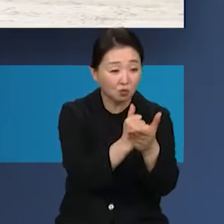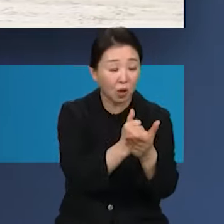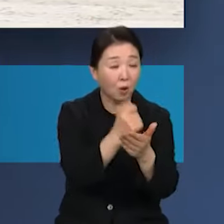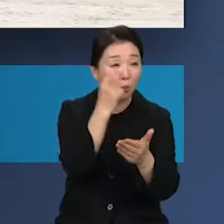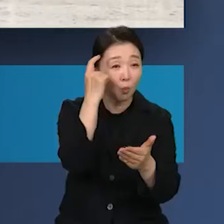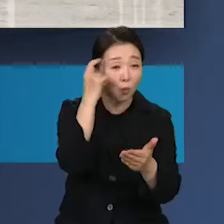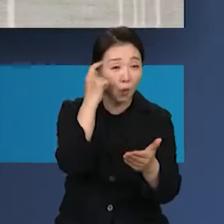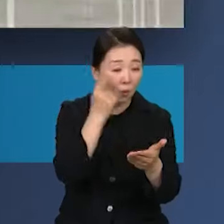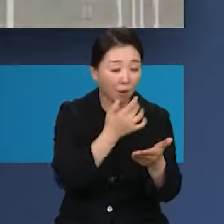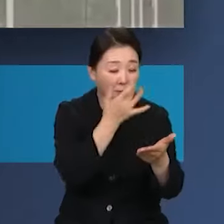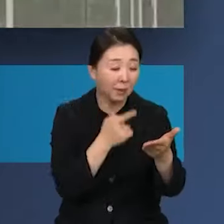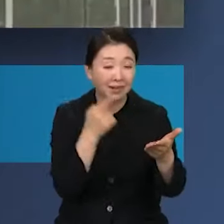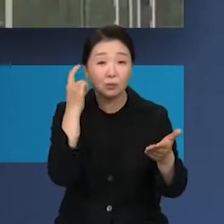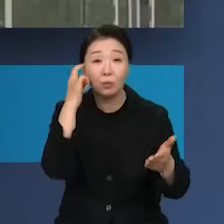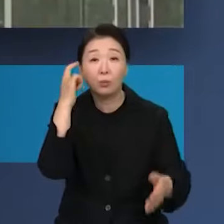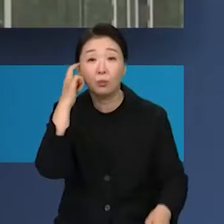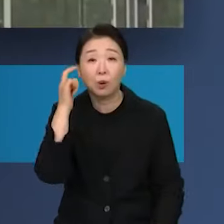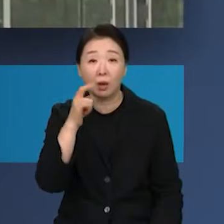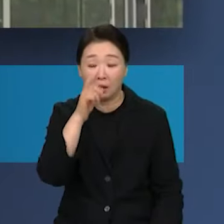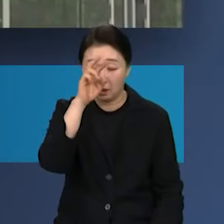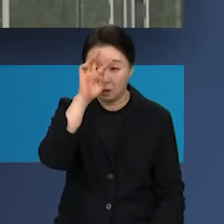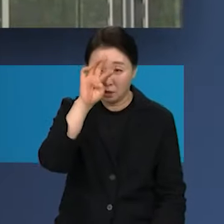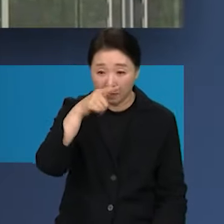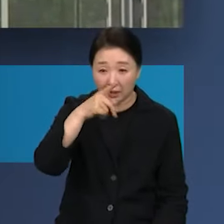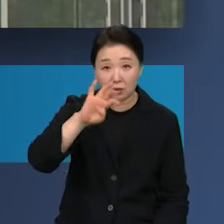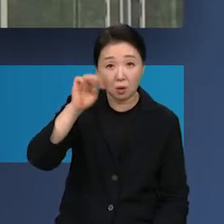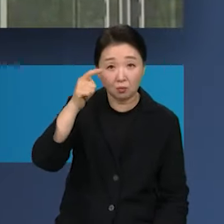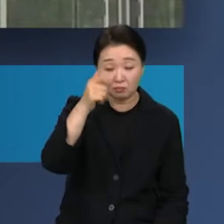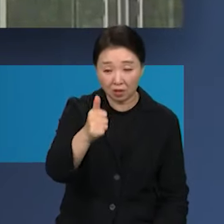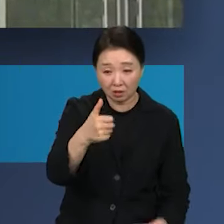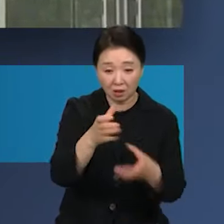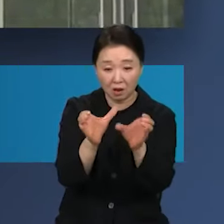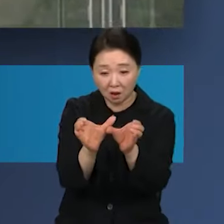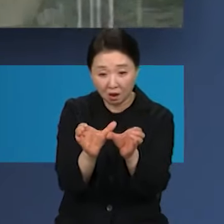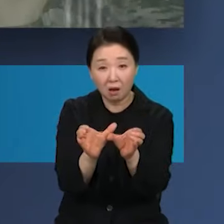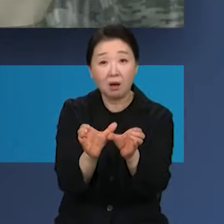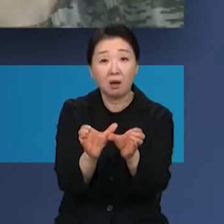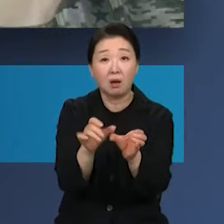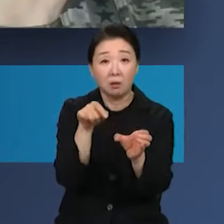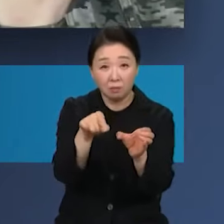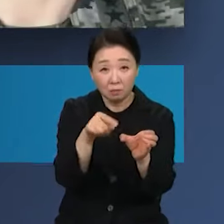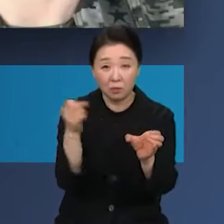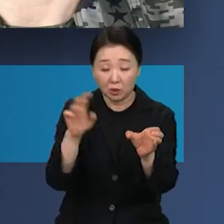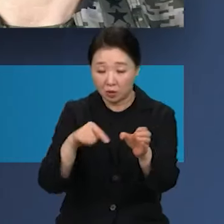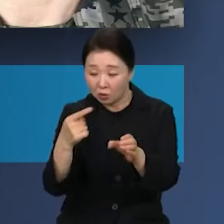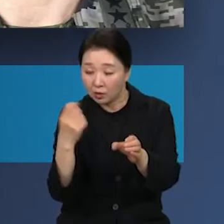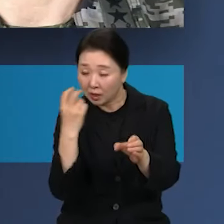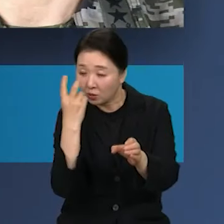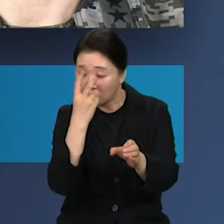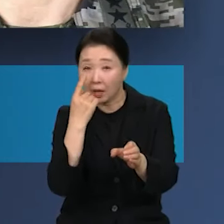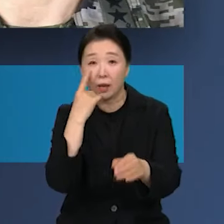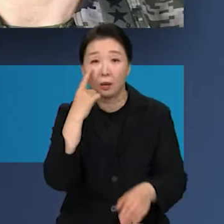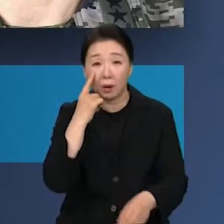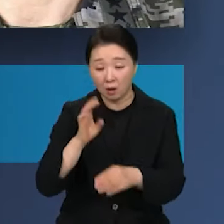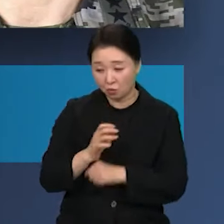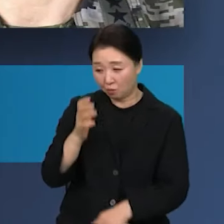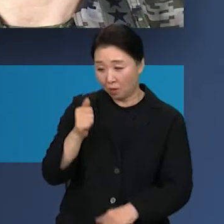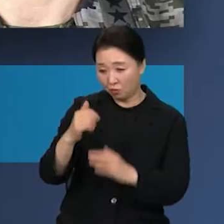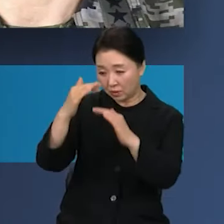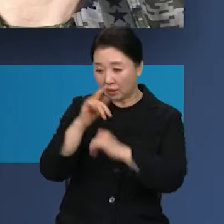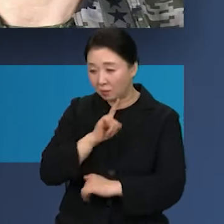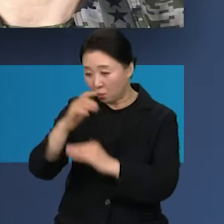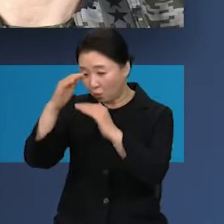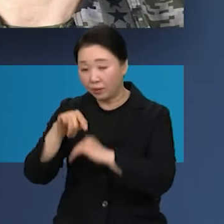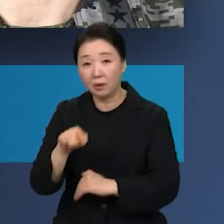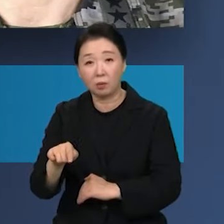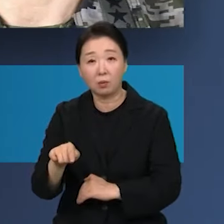경위로 빠졌냐는 겁니다. 그런데 박정훈 전 단장이 이끈 해병대 수사단뿐 아니라 그 이후에 재조사를 한 국방부가 작성한